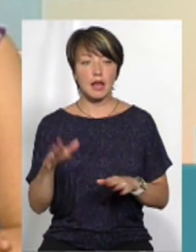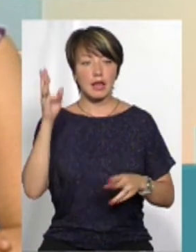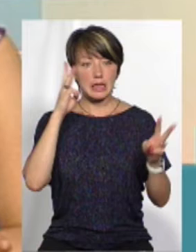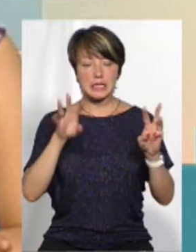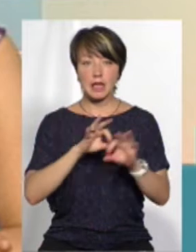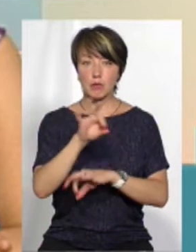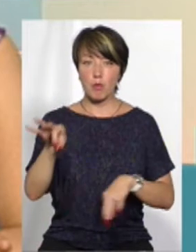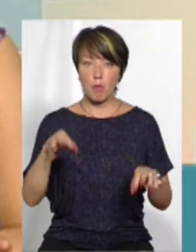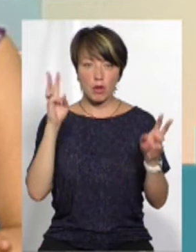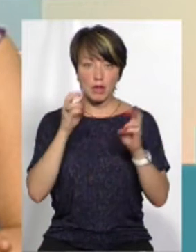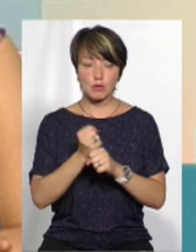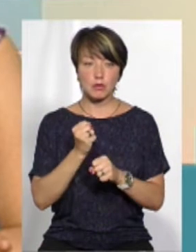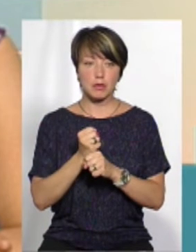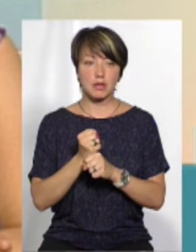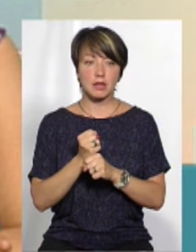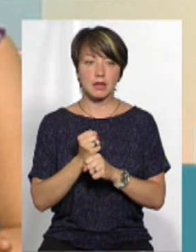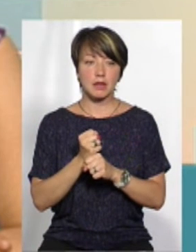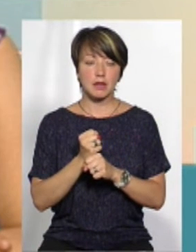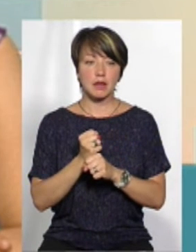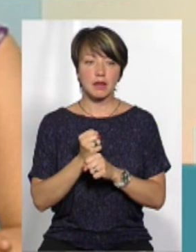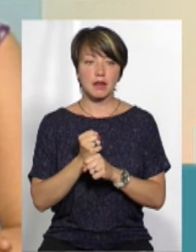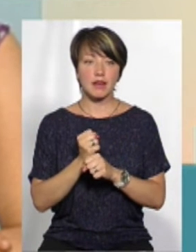Дизайнер зробив моделі, ми відвезли на